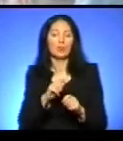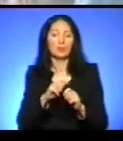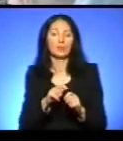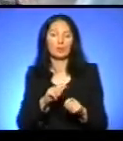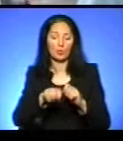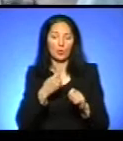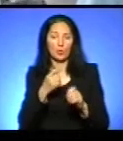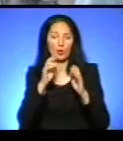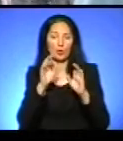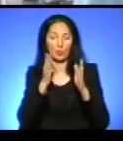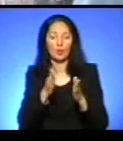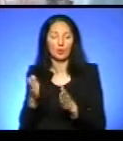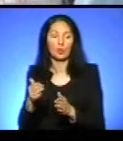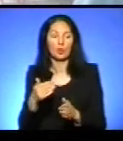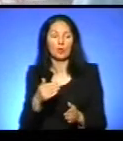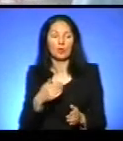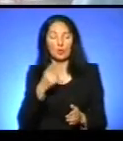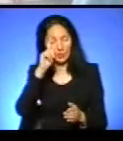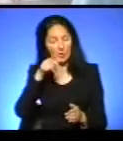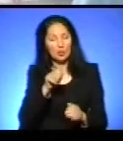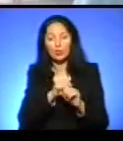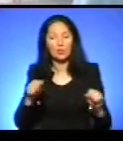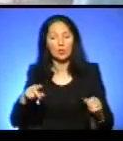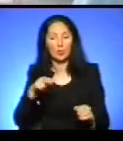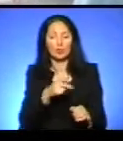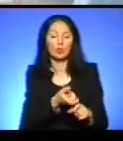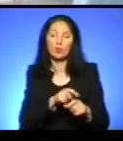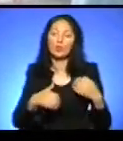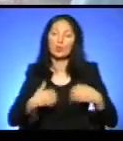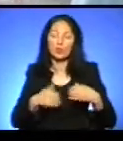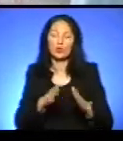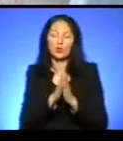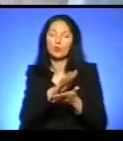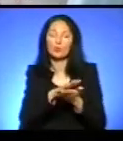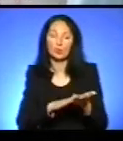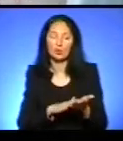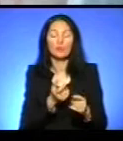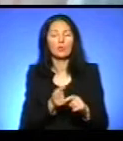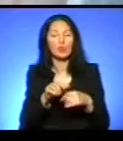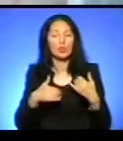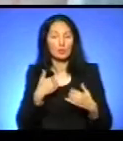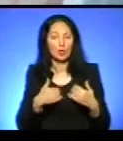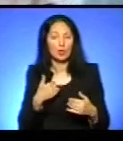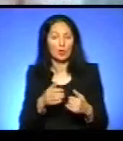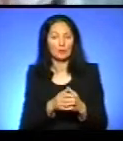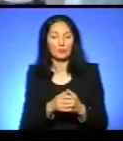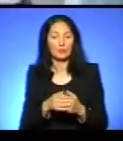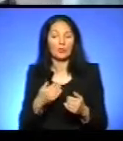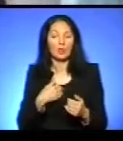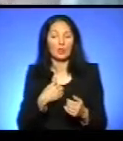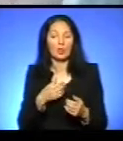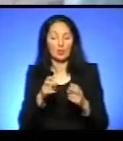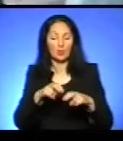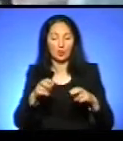Ви знали, що не можна переходити? Дуже спішив, прошу вибачення. Дуже спішив. Дивіться, я як інспектор, компетенції якого входить розгляд даної справи, я